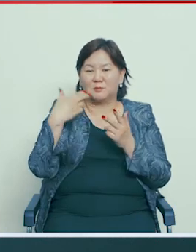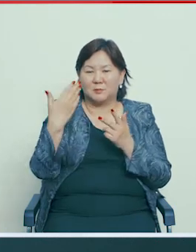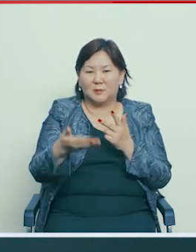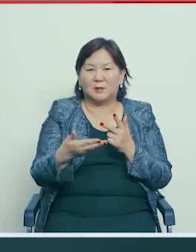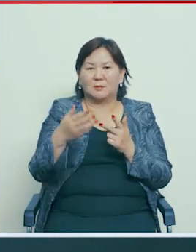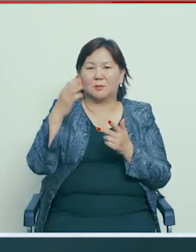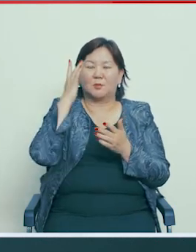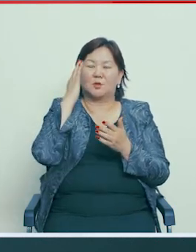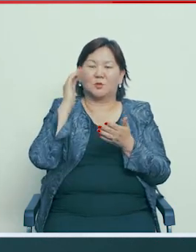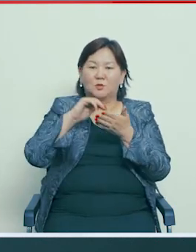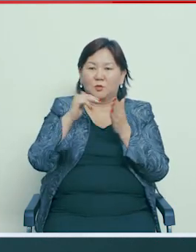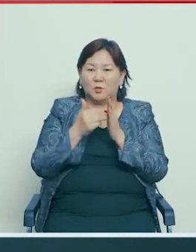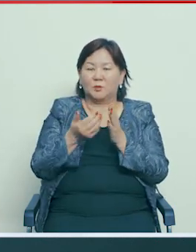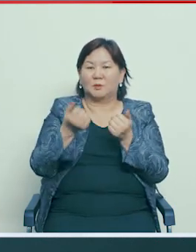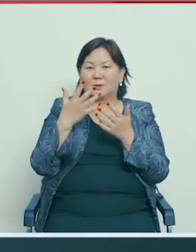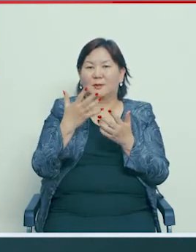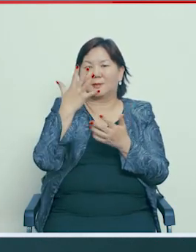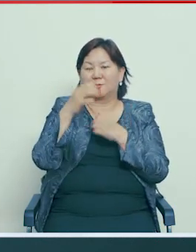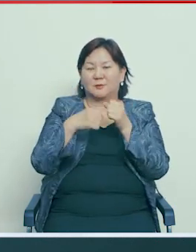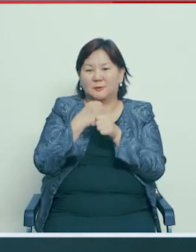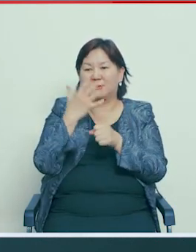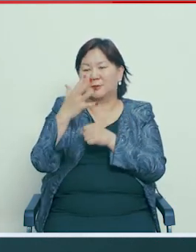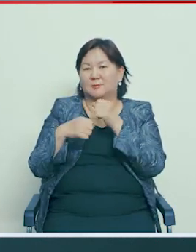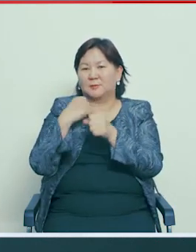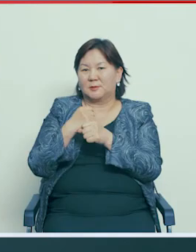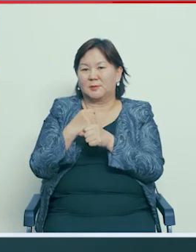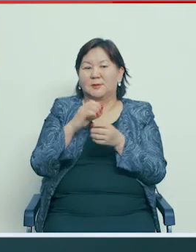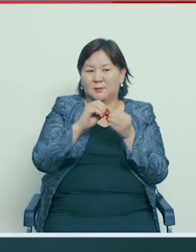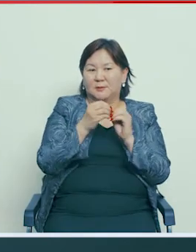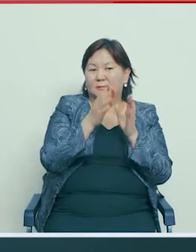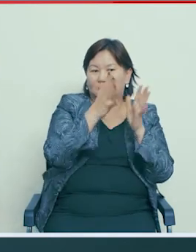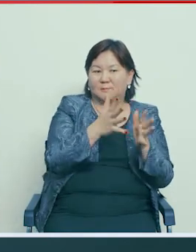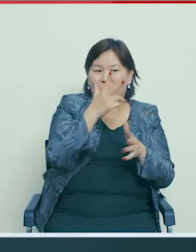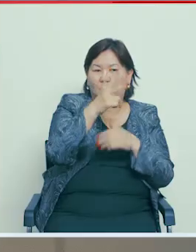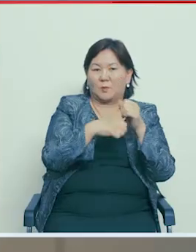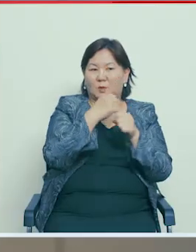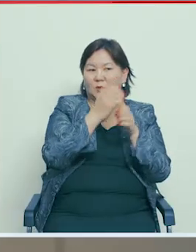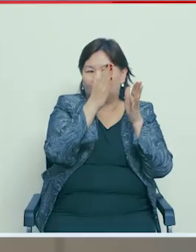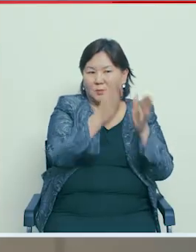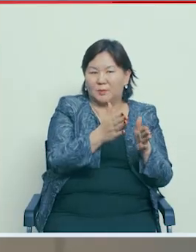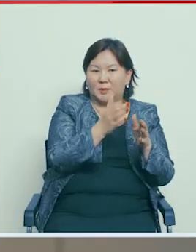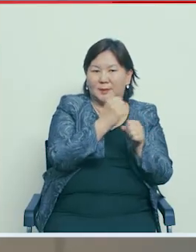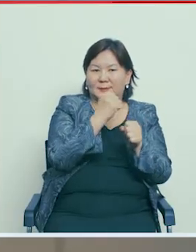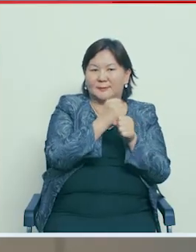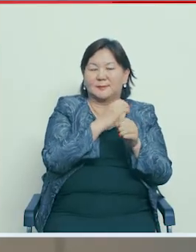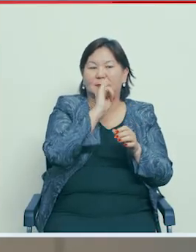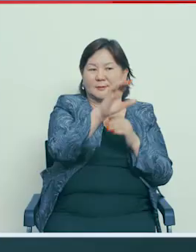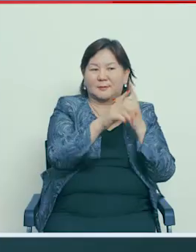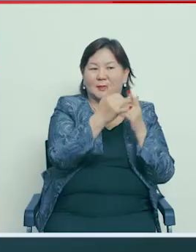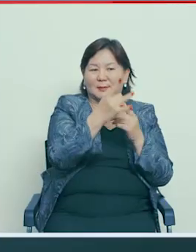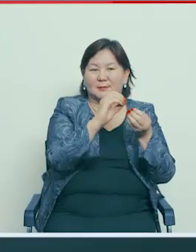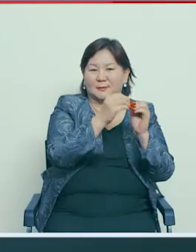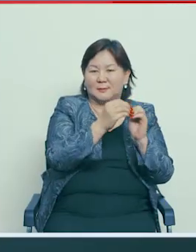бодлого төлөвлөлт гаргаад бид нар 5 жилээр ч юм уу тий бид нар ийм хийн 3 талын ийм зорилтууд ийм